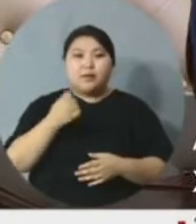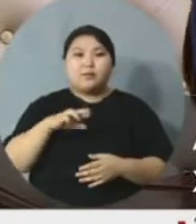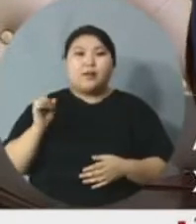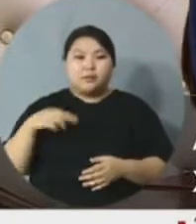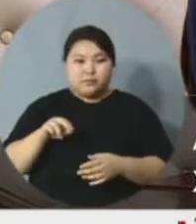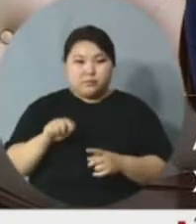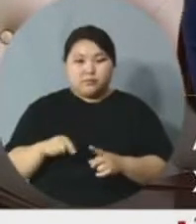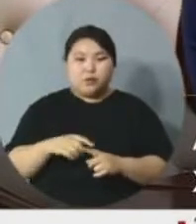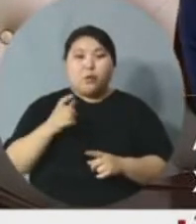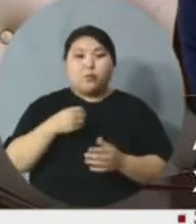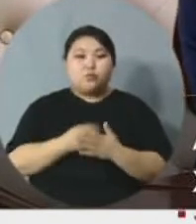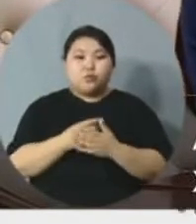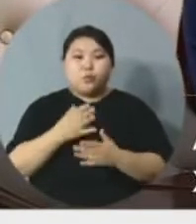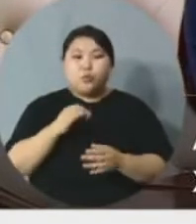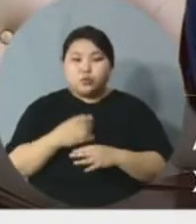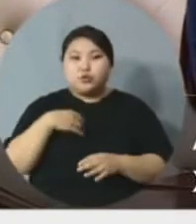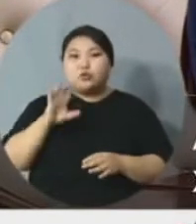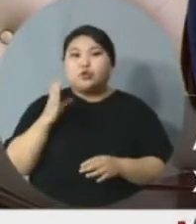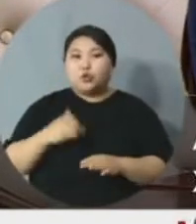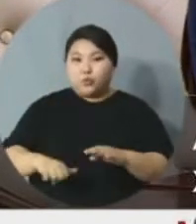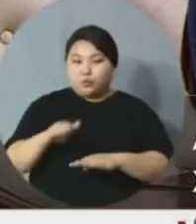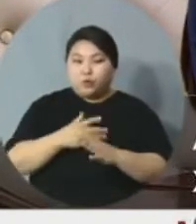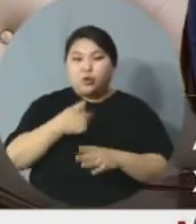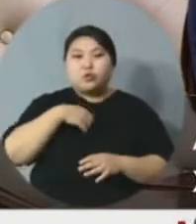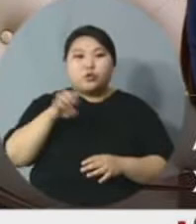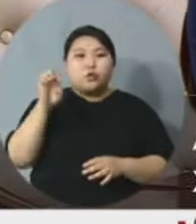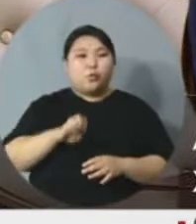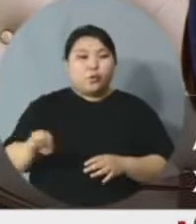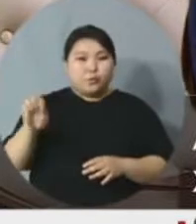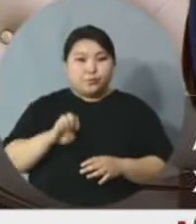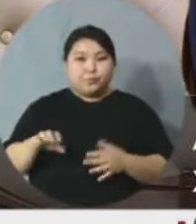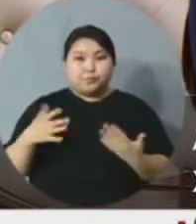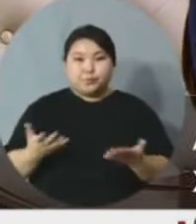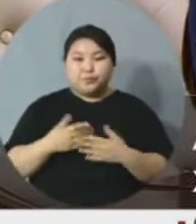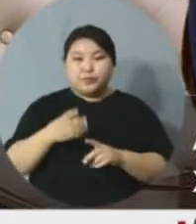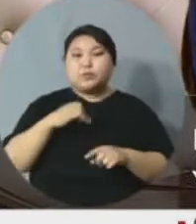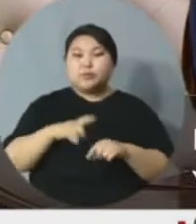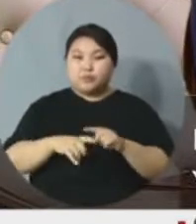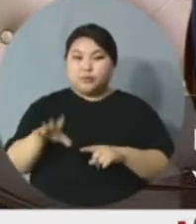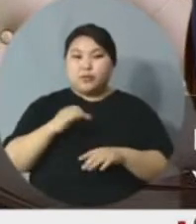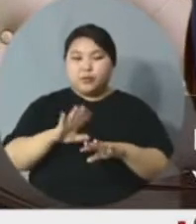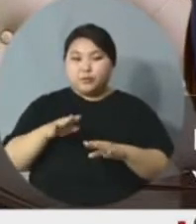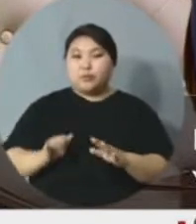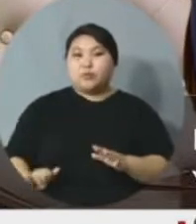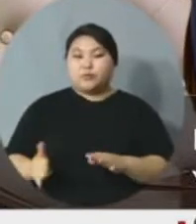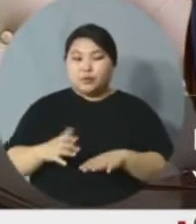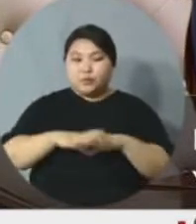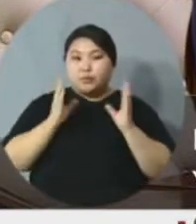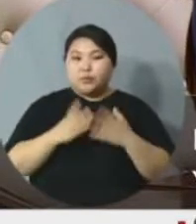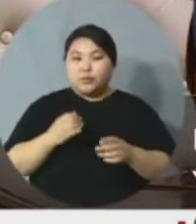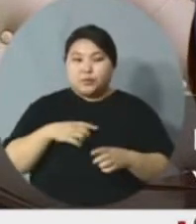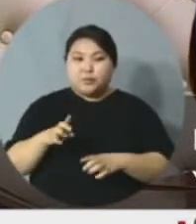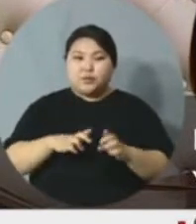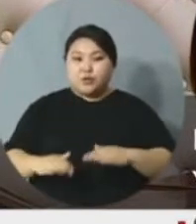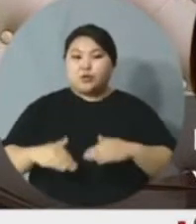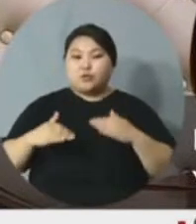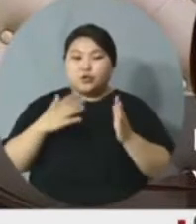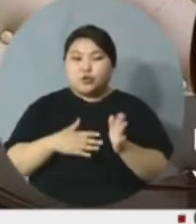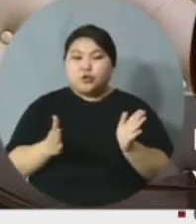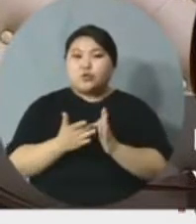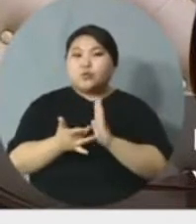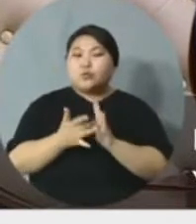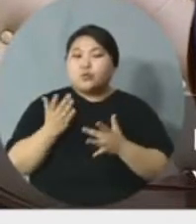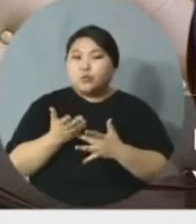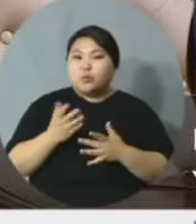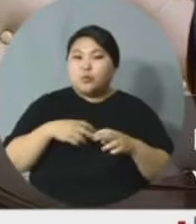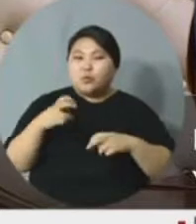Гадаад. Болжгүй одоо Солонгос гэдэг юм тийм Европ гэдэг хөдөлмөр юм шүү дээ. Тийм учраас бид нар бол бизнесийг хөгжүүлэх жижиг